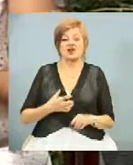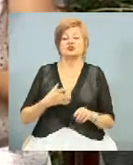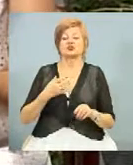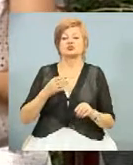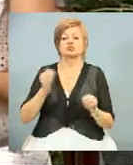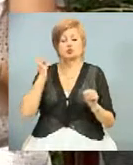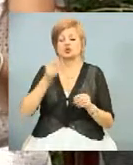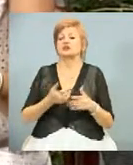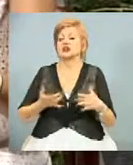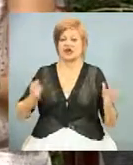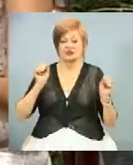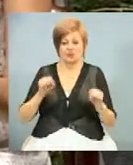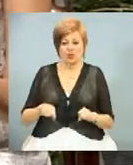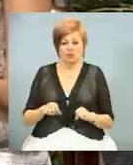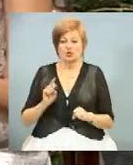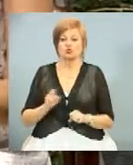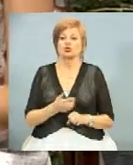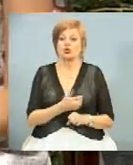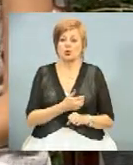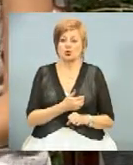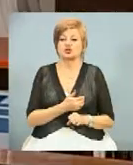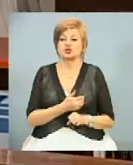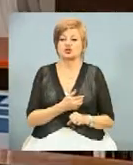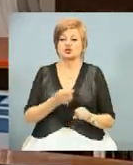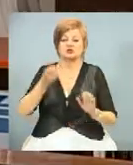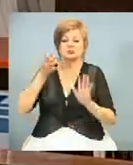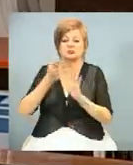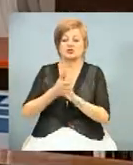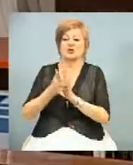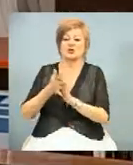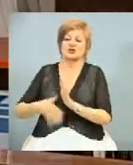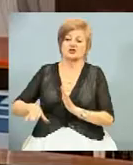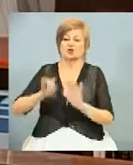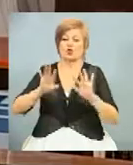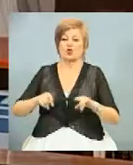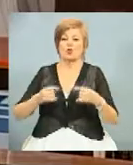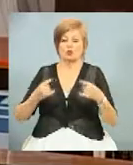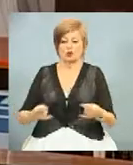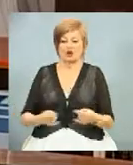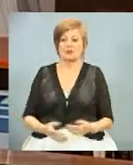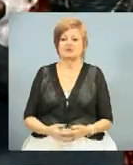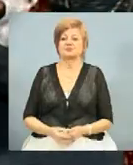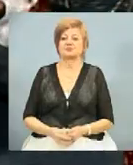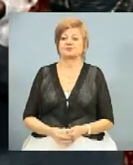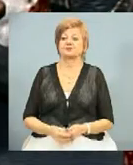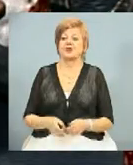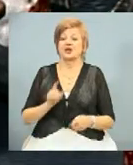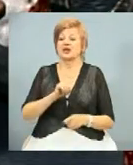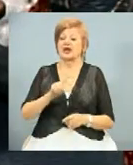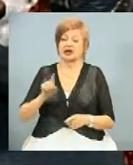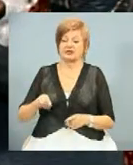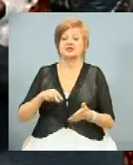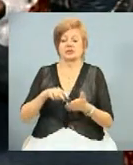бути будь-хто, хто хоче володіти хобі комп'ютера? Хто хоче і хто займається цим. І вони потім